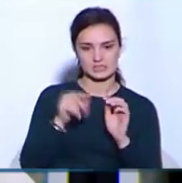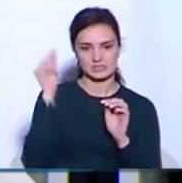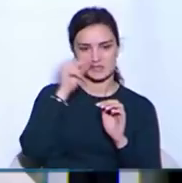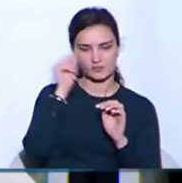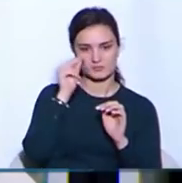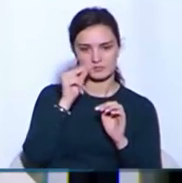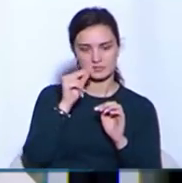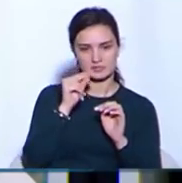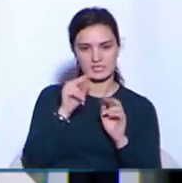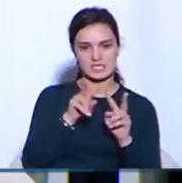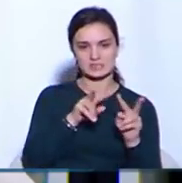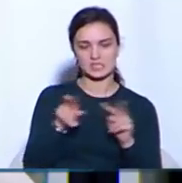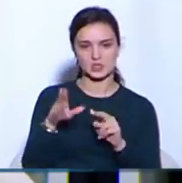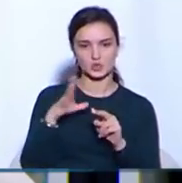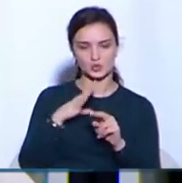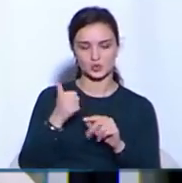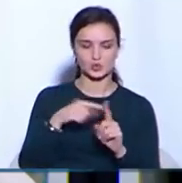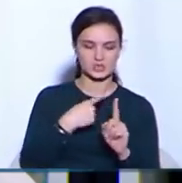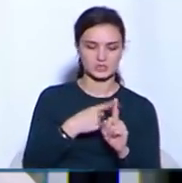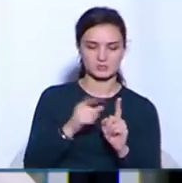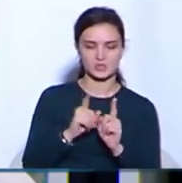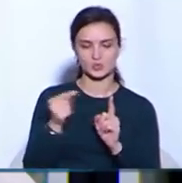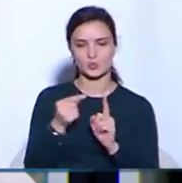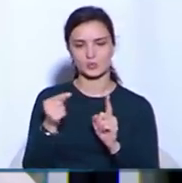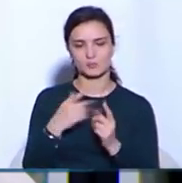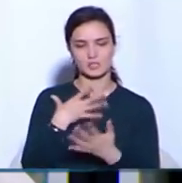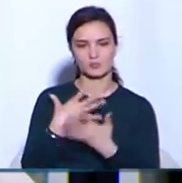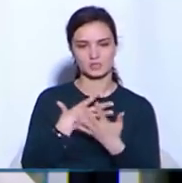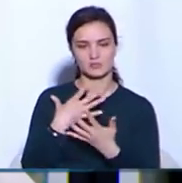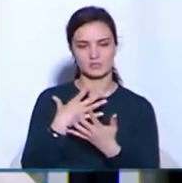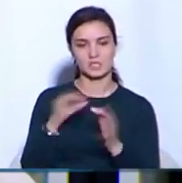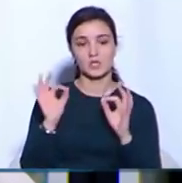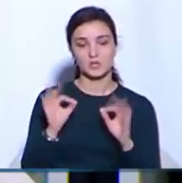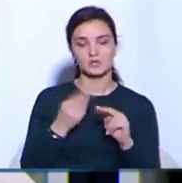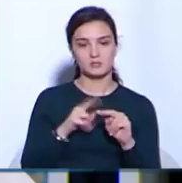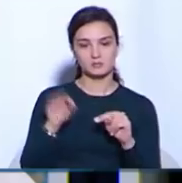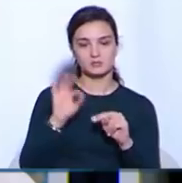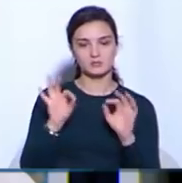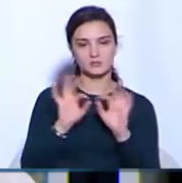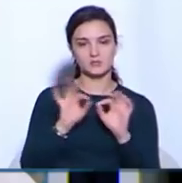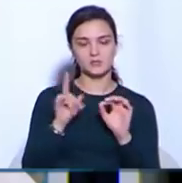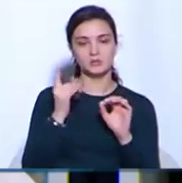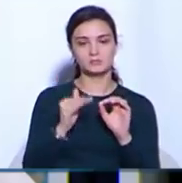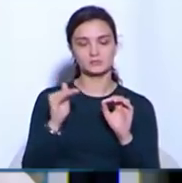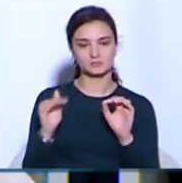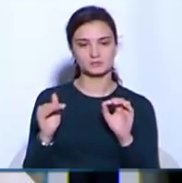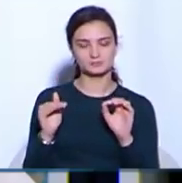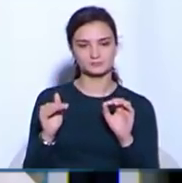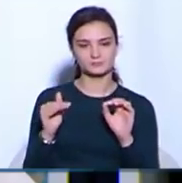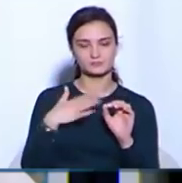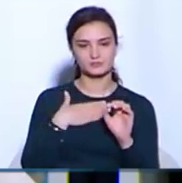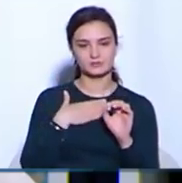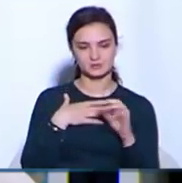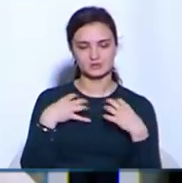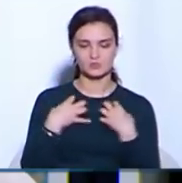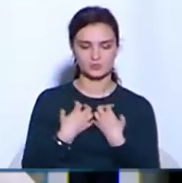სწავლობს ერთნაირი რეაგირება ქონდეს როგორც დადებით ასევე უარყოფით ემოციებზე. სწორედ ამაზე ვსაუბრობთ, რომ ბავშვებს ჩვენ